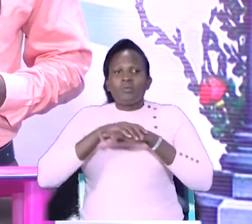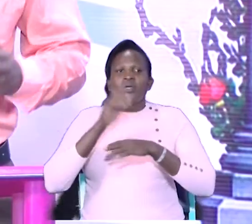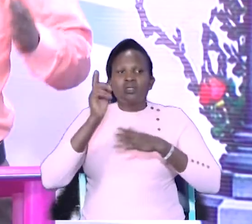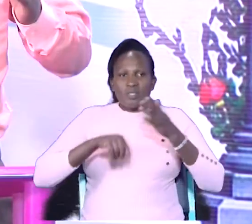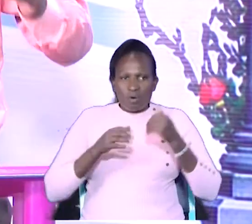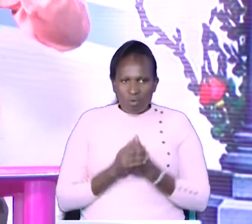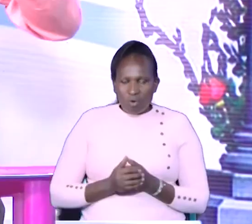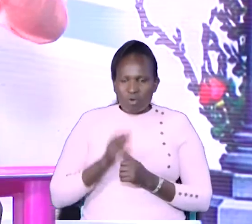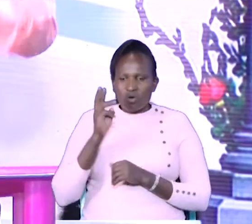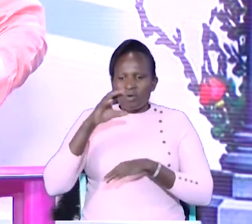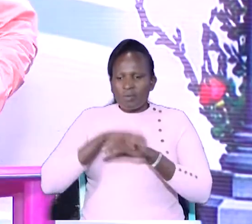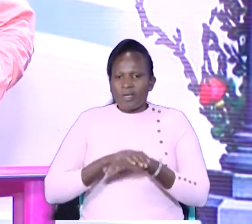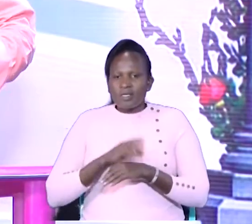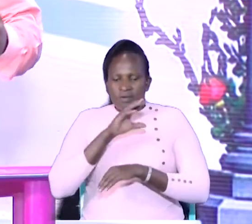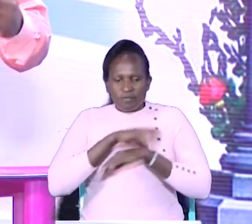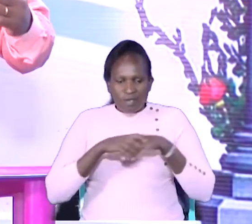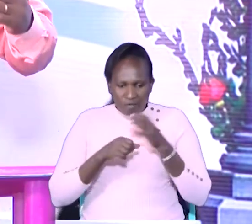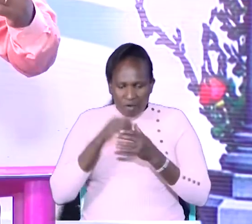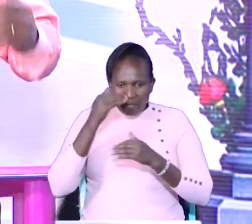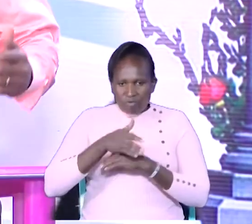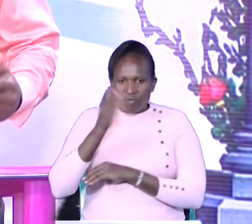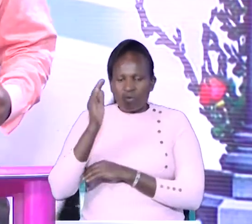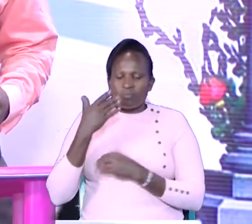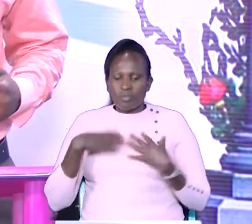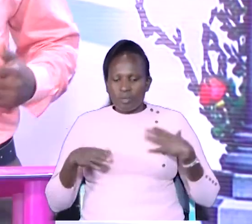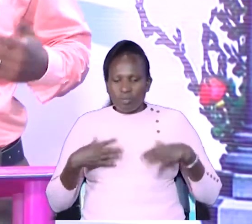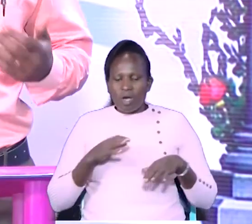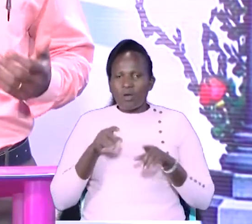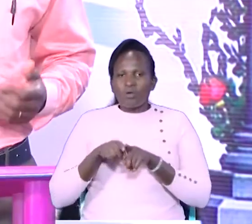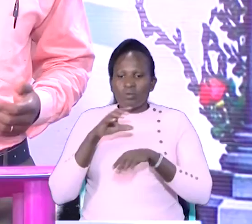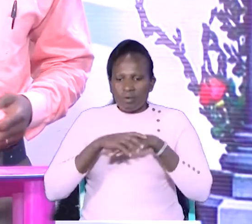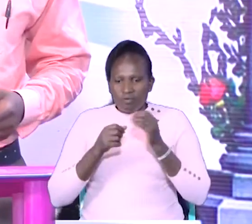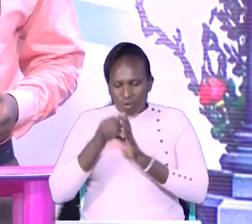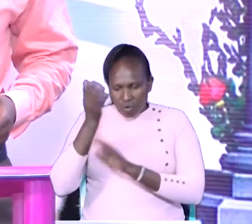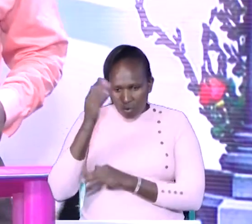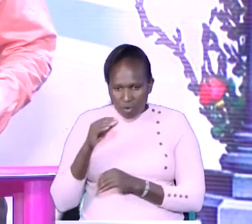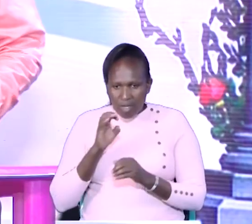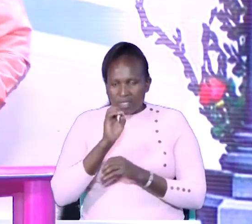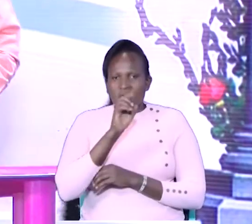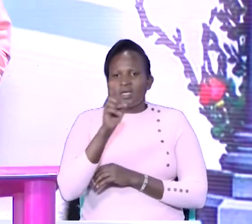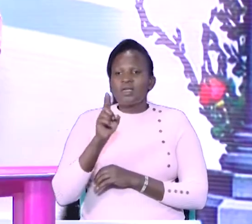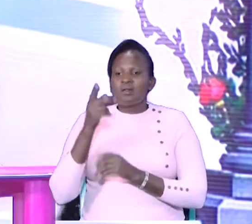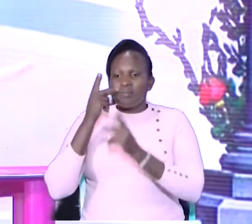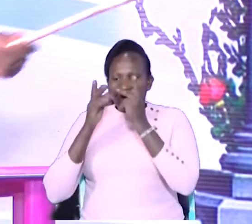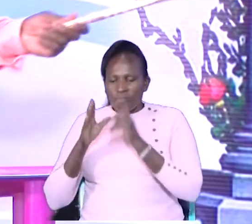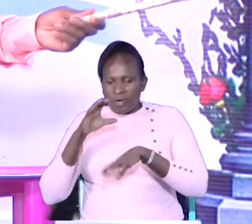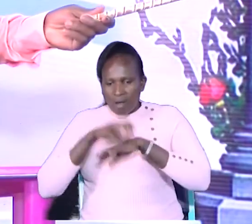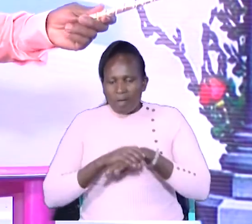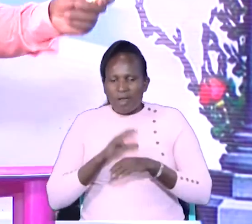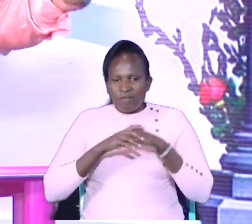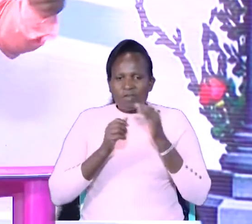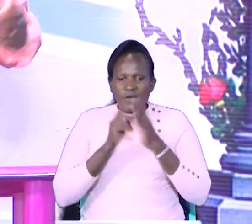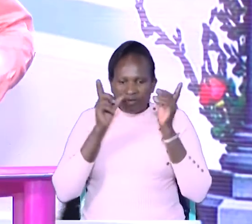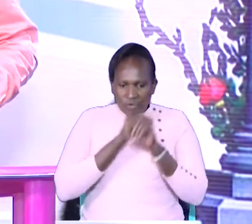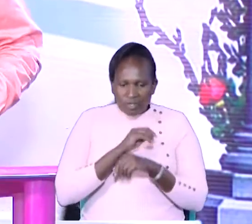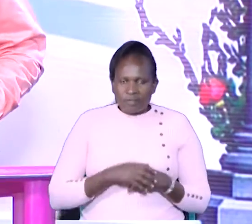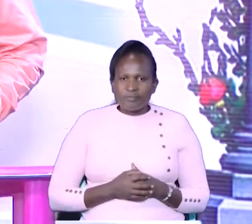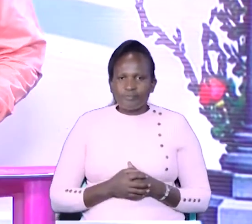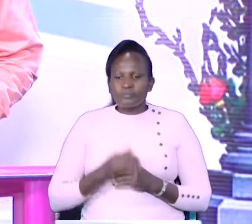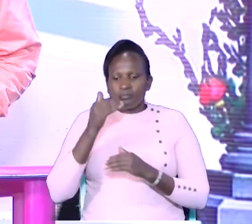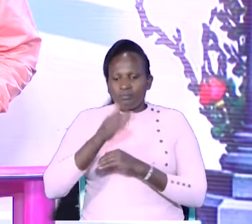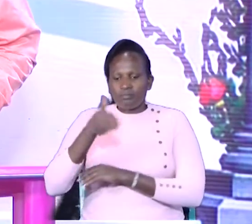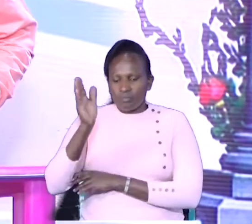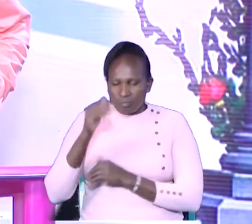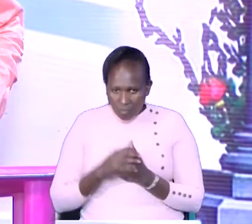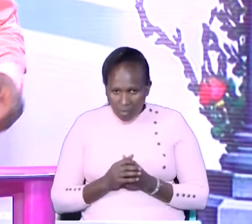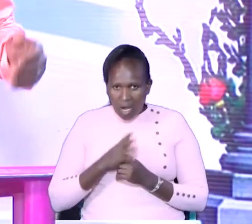kwamba, unapata kile kibali bele za watu na hata bele za Bwana. Ezekiel alipata kibali bele za